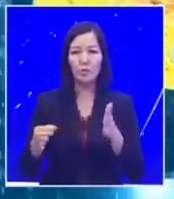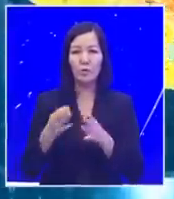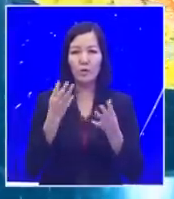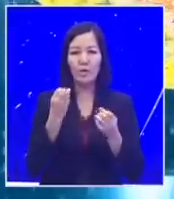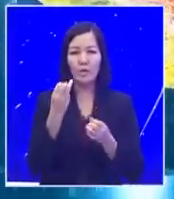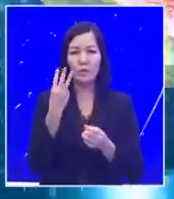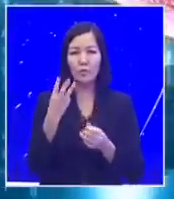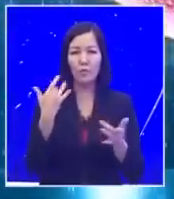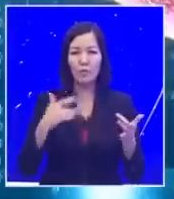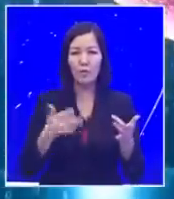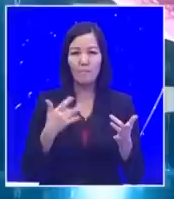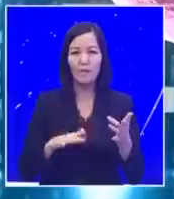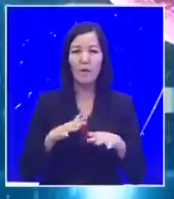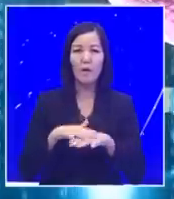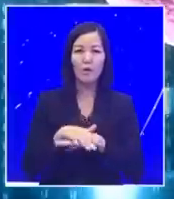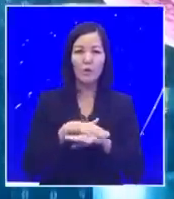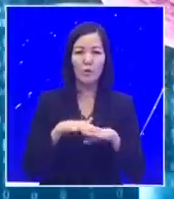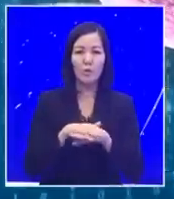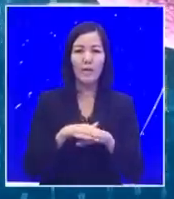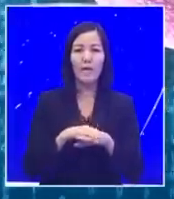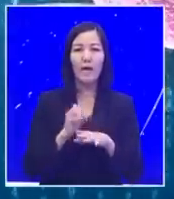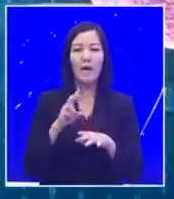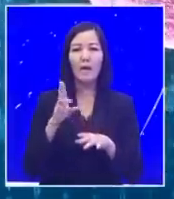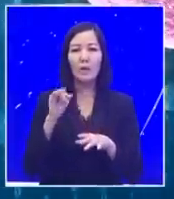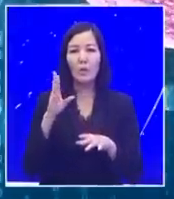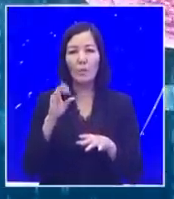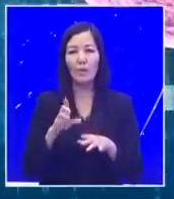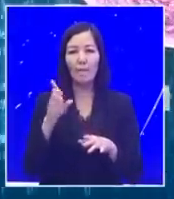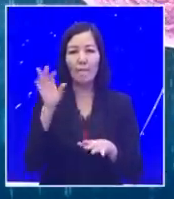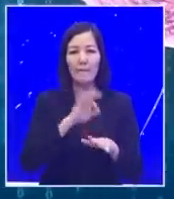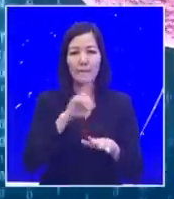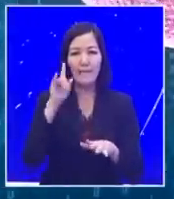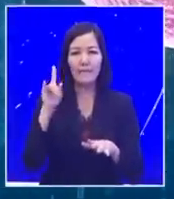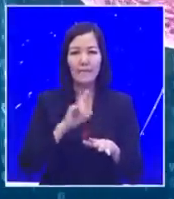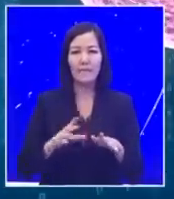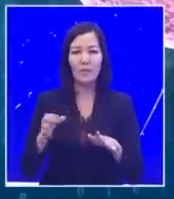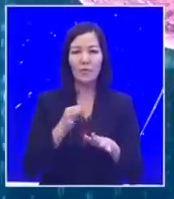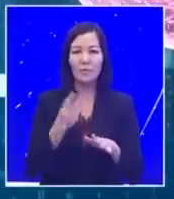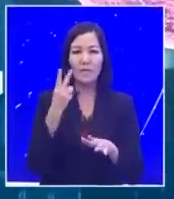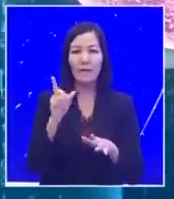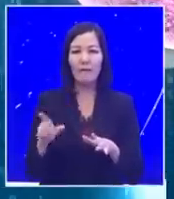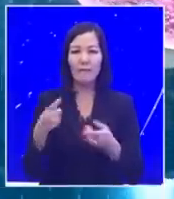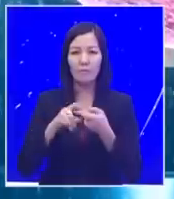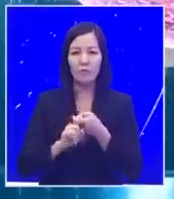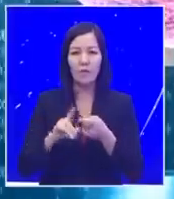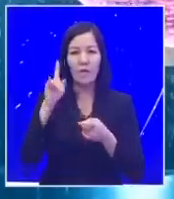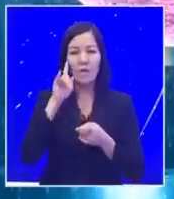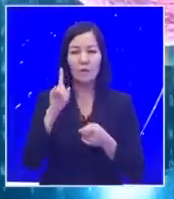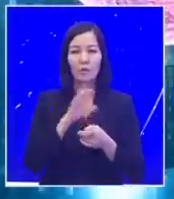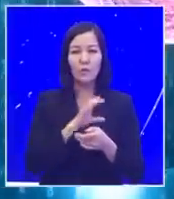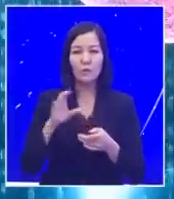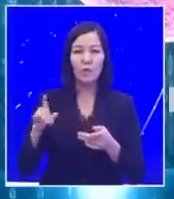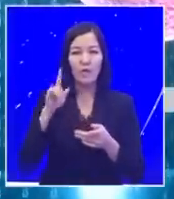тағы 3-еуі Жамбыл облысы тұрғындары. Ақтөбе, Шығыс Қазақстан, Батыс Қазақстан облысында 2 адам жұқтырған. Солтүстік Қазақстан, Павлодар,